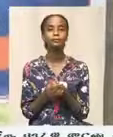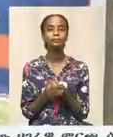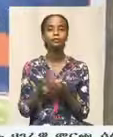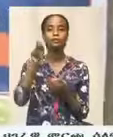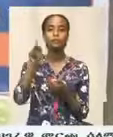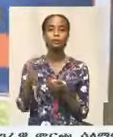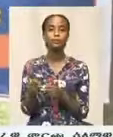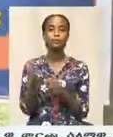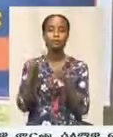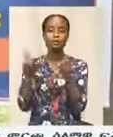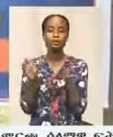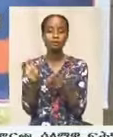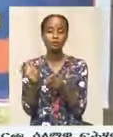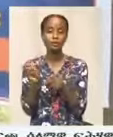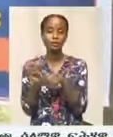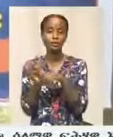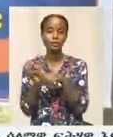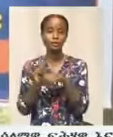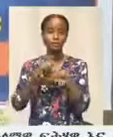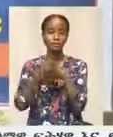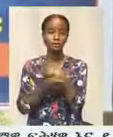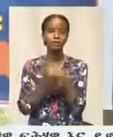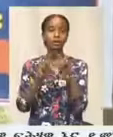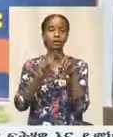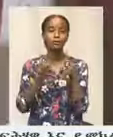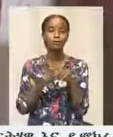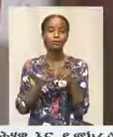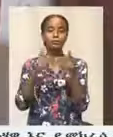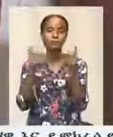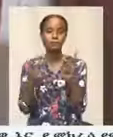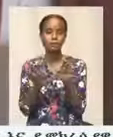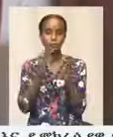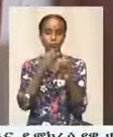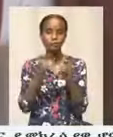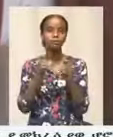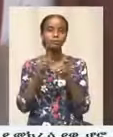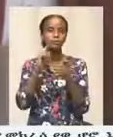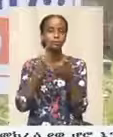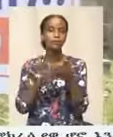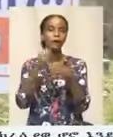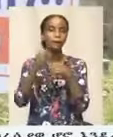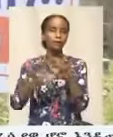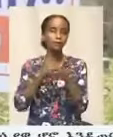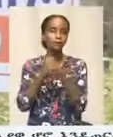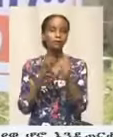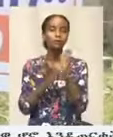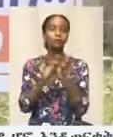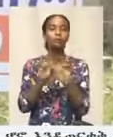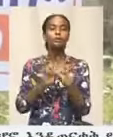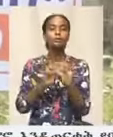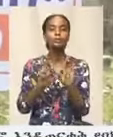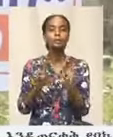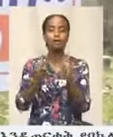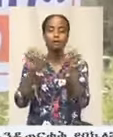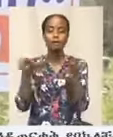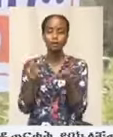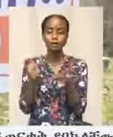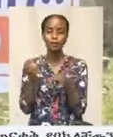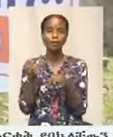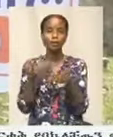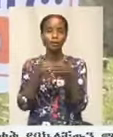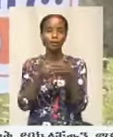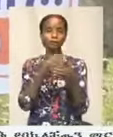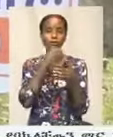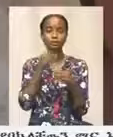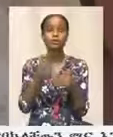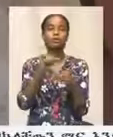የደቡብ ሬዲዮና ቴሌቪዥን ድርጅት በተለያዩ ሚዲየሞች መረጃዎችን ሲያደርስ ዓመታትን አስቆጥሯል። በተለይ የሬዲዮ ተደራሽነት ለማስፋት